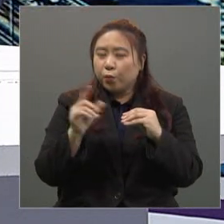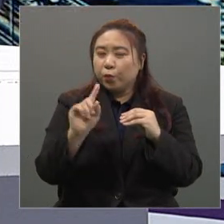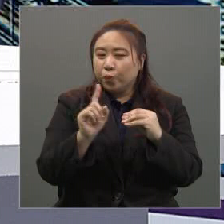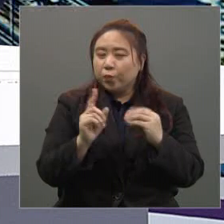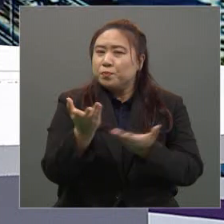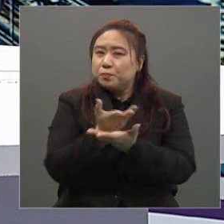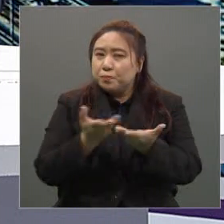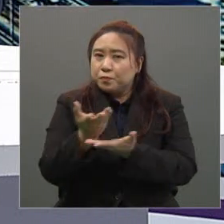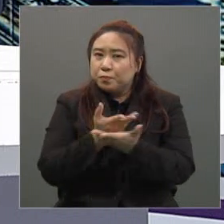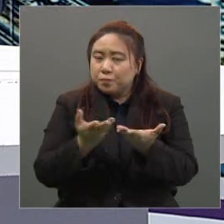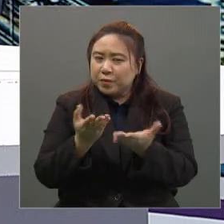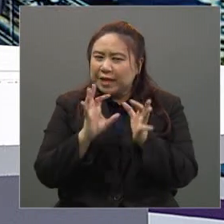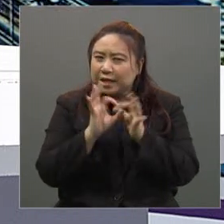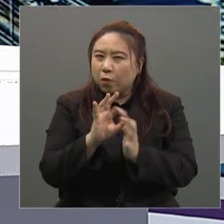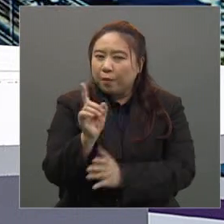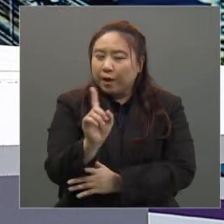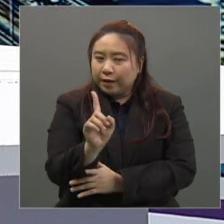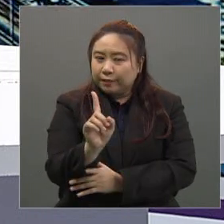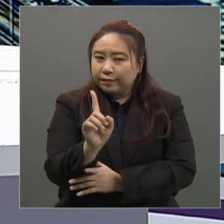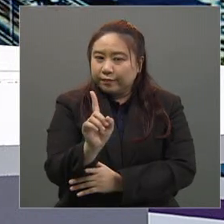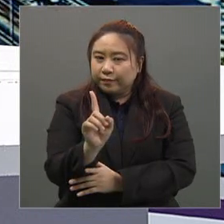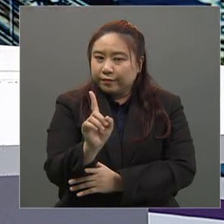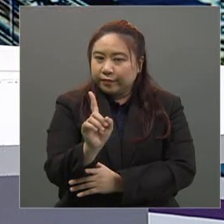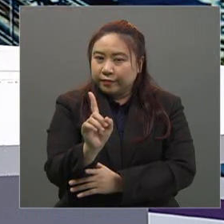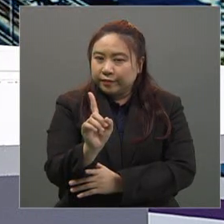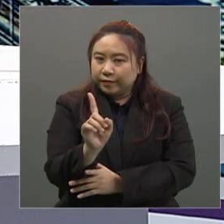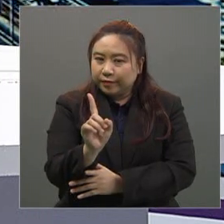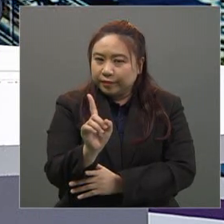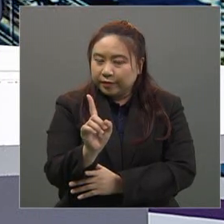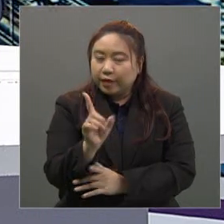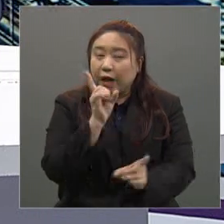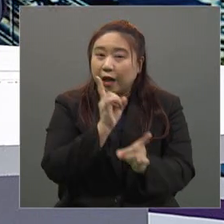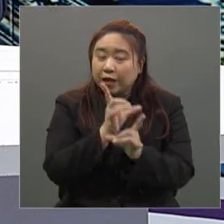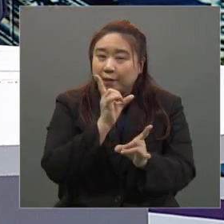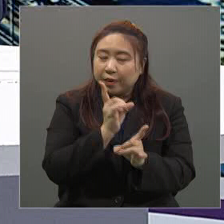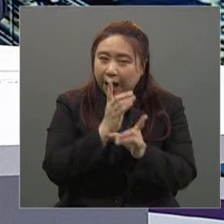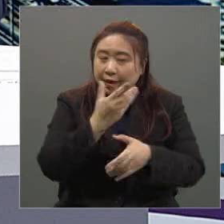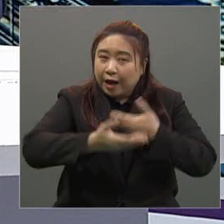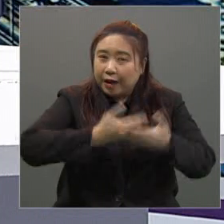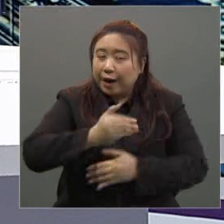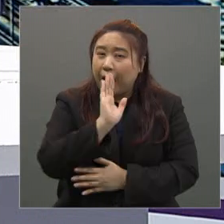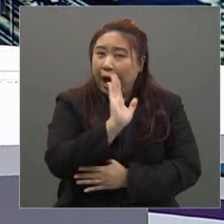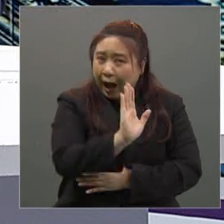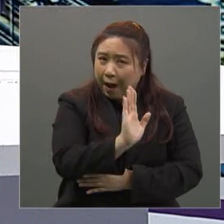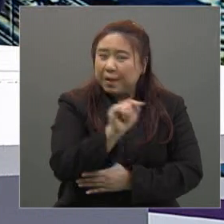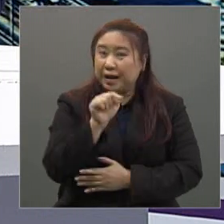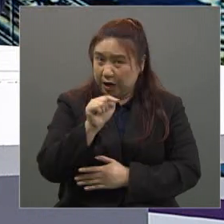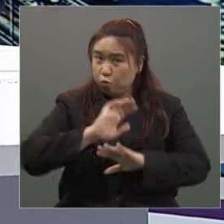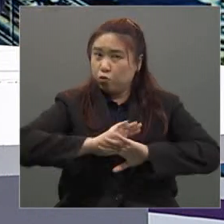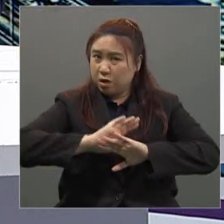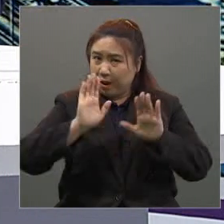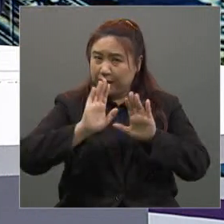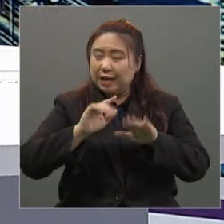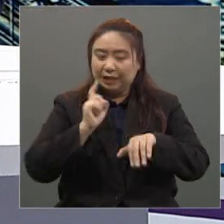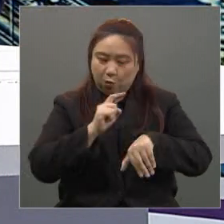จะมีการยกเลิกเรื่องของข้อจำกัดในการห้ามจำหน่ายเครื่องเืมแอลกอฮอล์ปกติณเวลาเนี้ยก็คือตั้งแต่ 7:00น